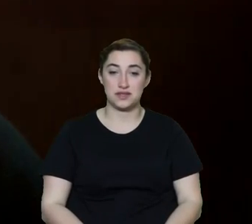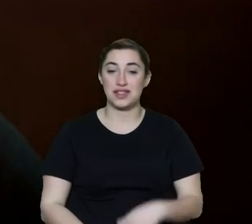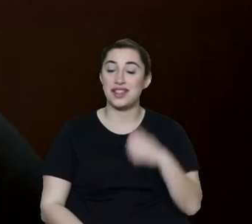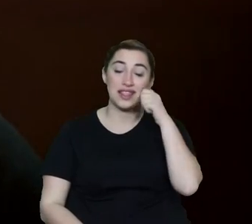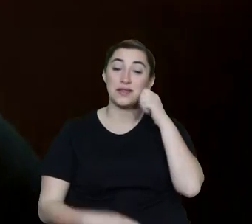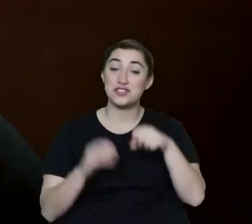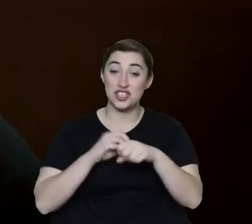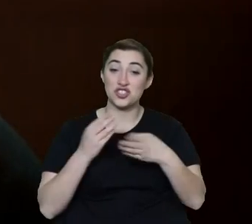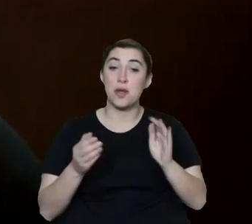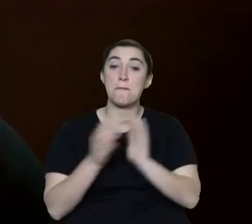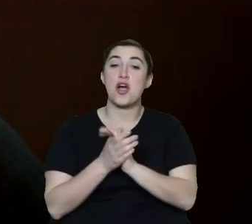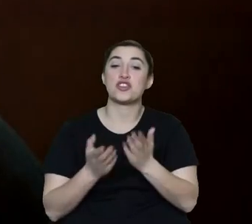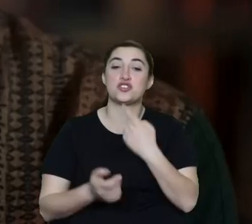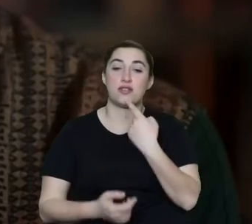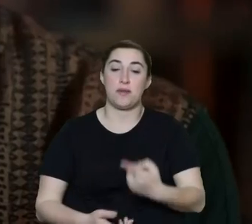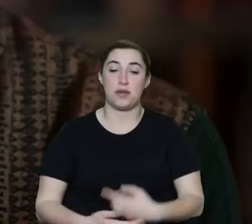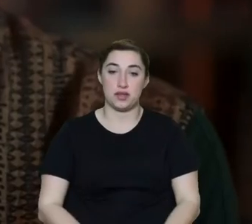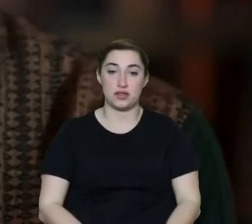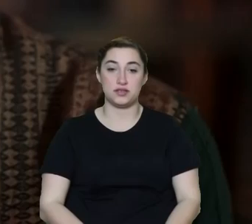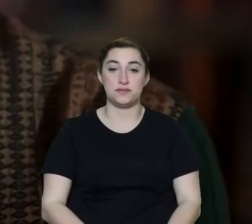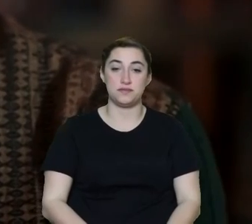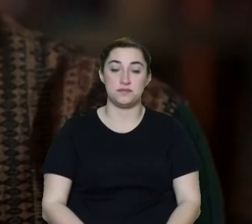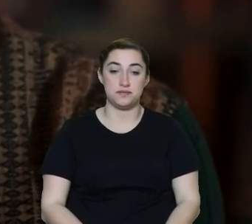Dinimizin adı dahi barıştır.